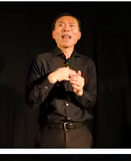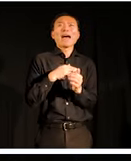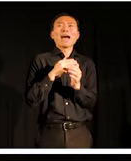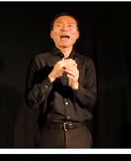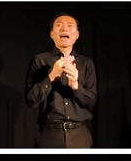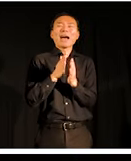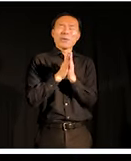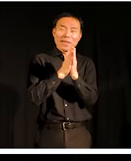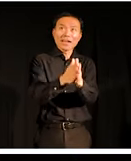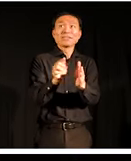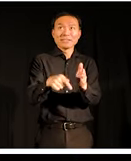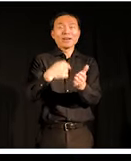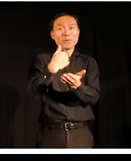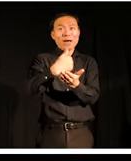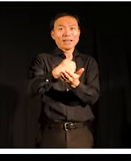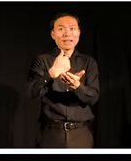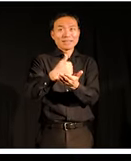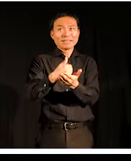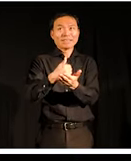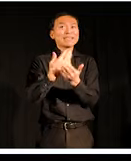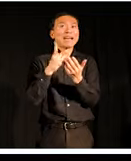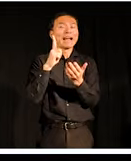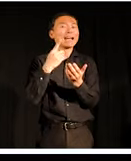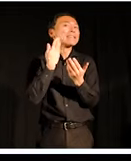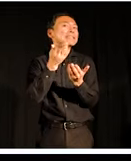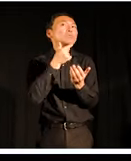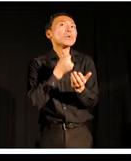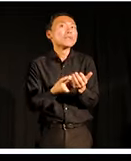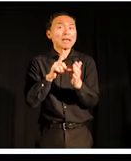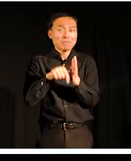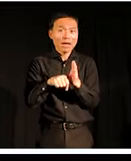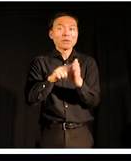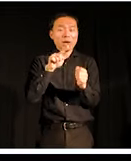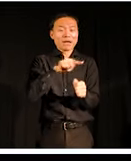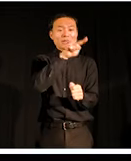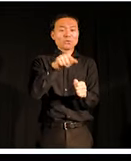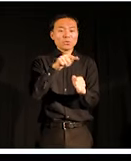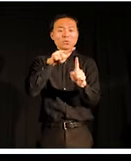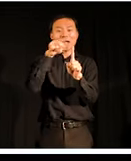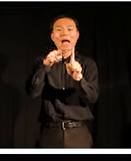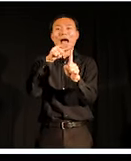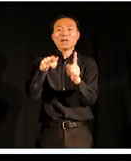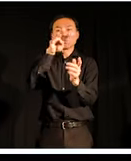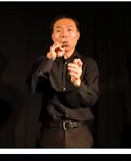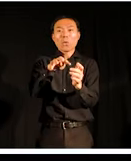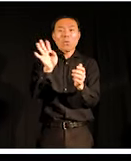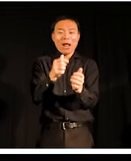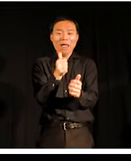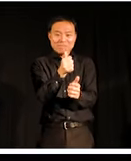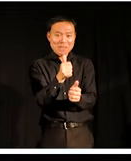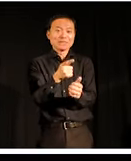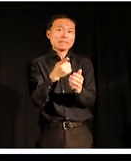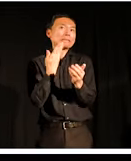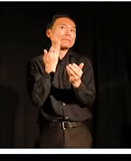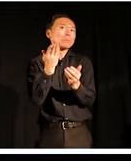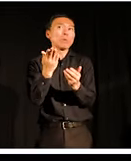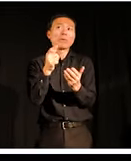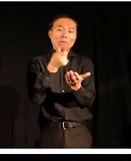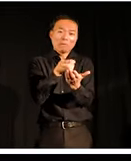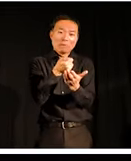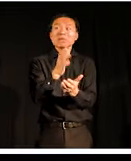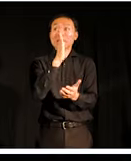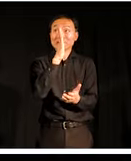えそれぞれにお話を伺いたい質問があるっていう方はQRコードからという風に今もしあこの方にっていうのがありましたら